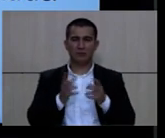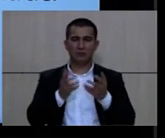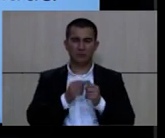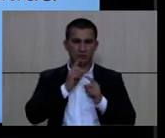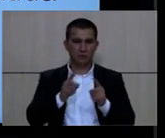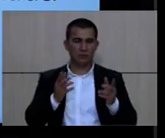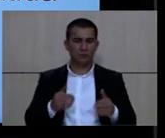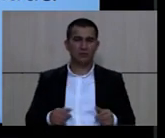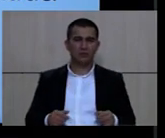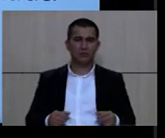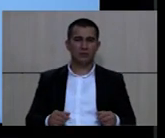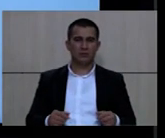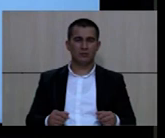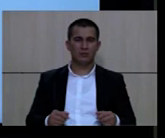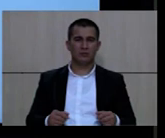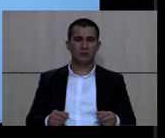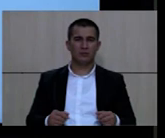qilmaydi.